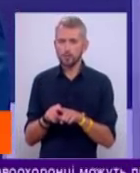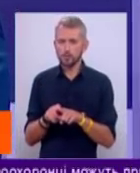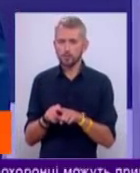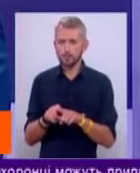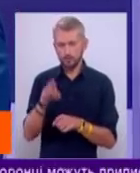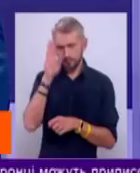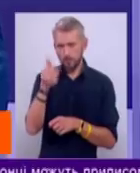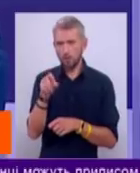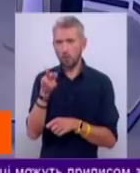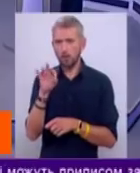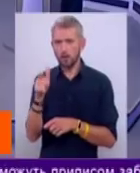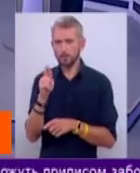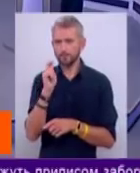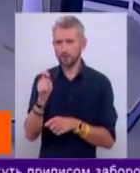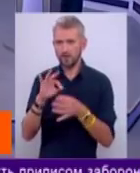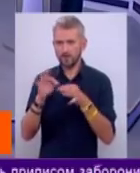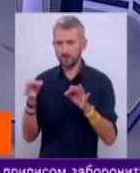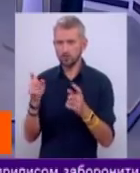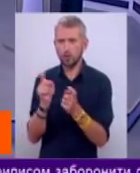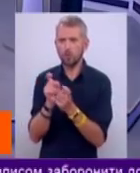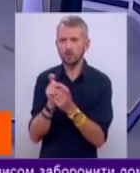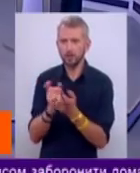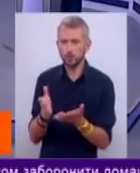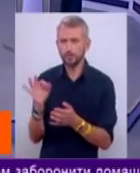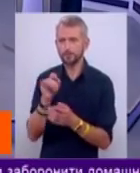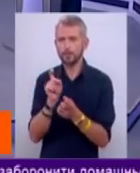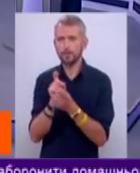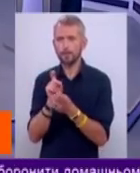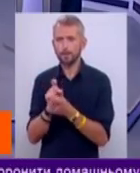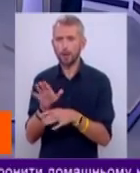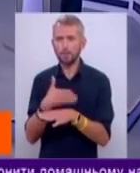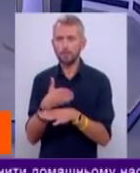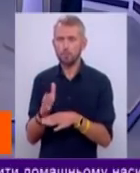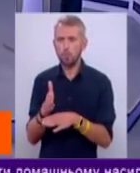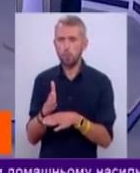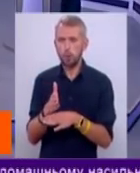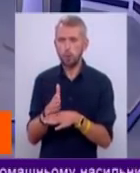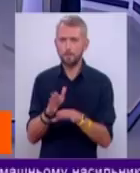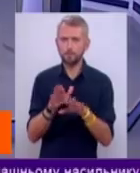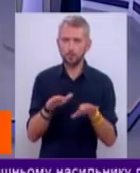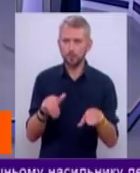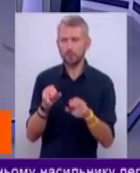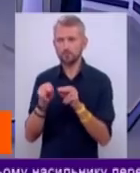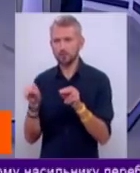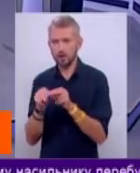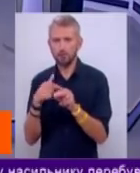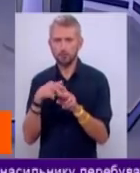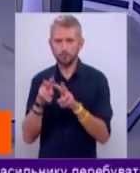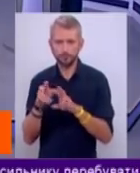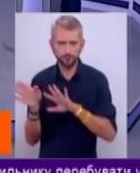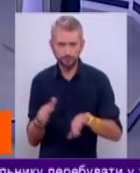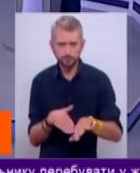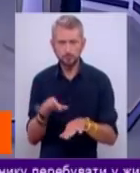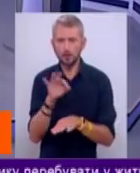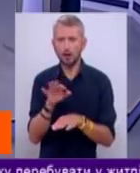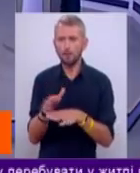пан Олег дав визначення, так, конфлікту. Стосовно конфлікту між учнями і вчителями ми дещо поговорили, а ось